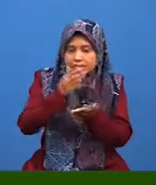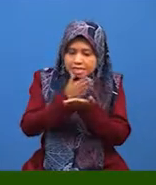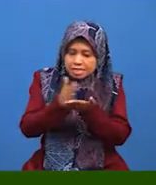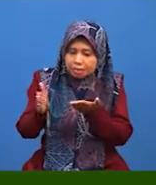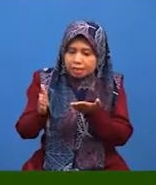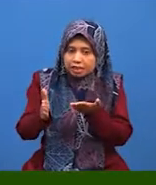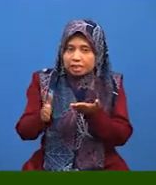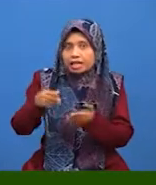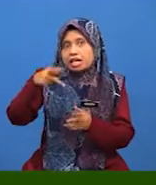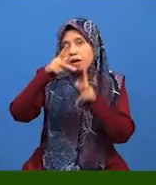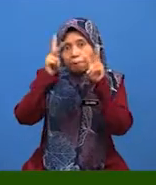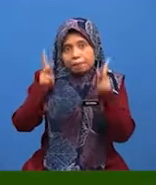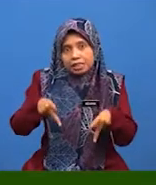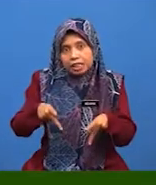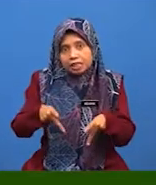sebahagian predikat,